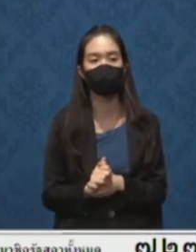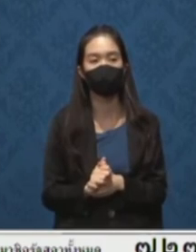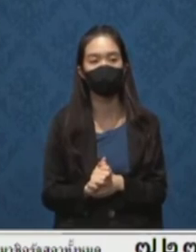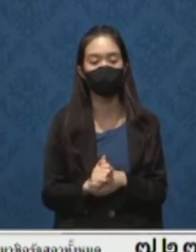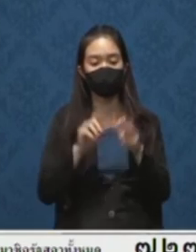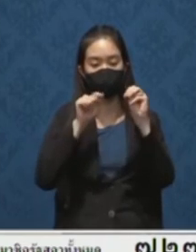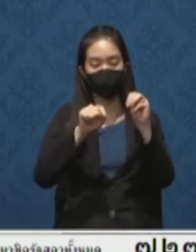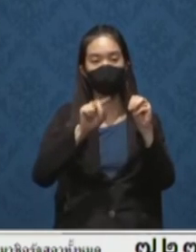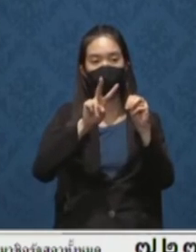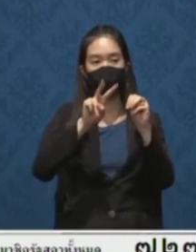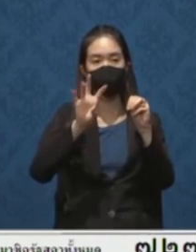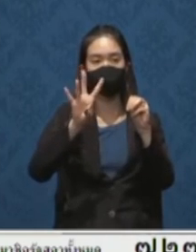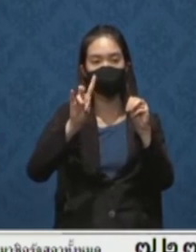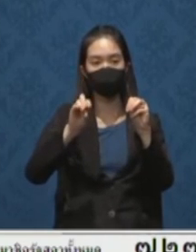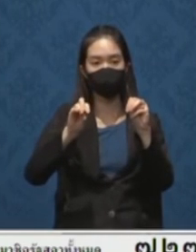มาตรา 270 นั้น